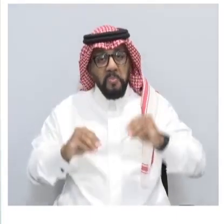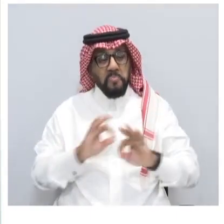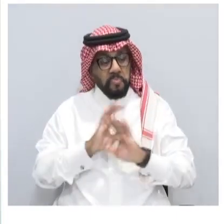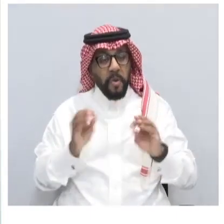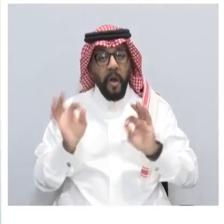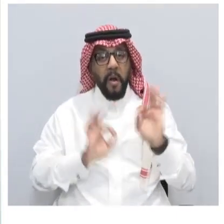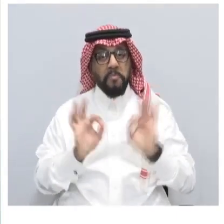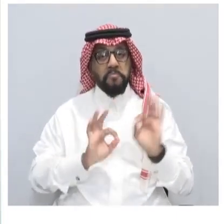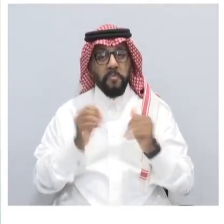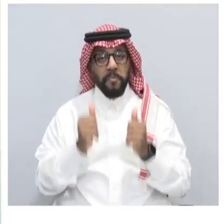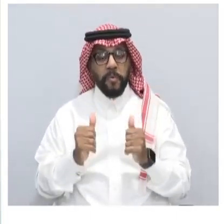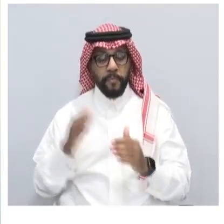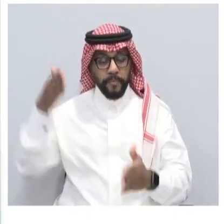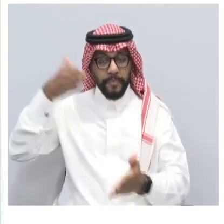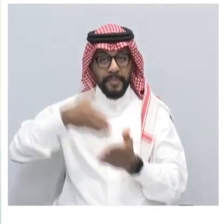اسفل